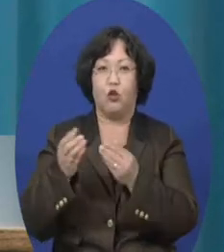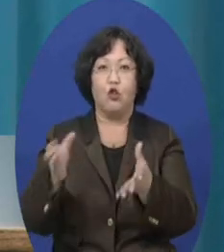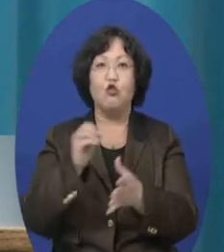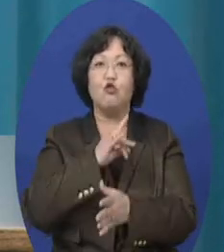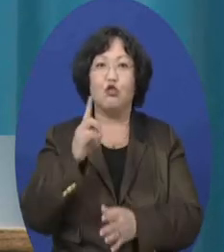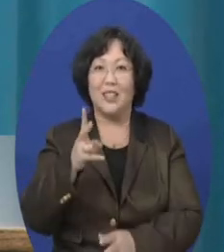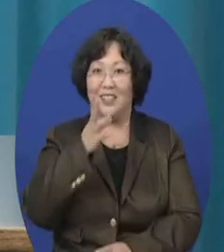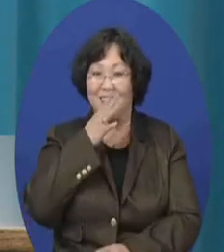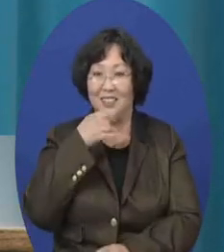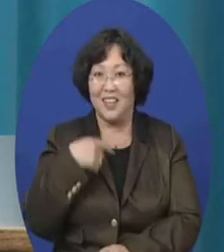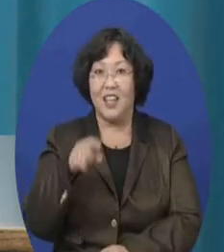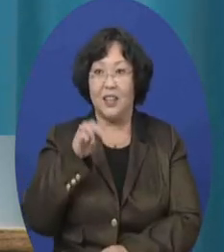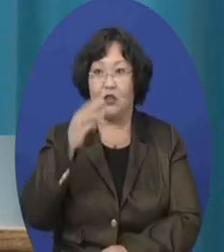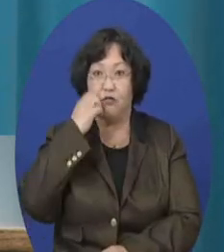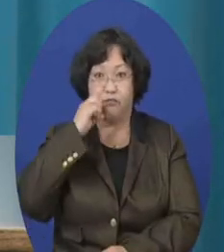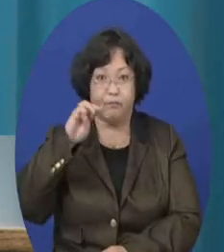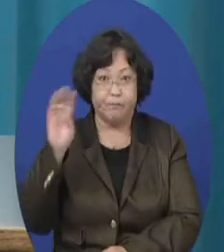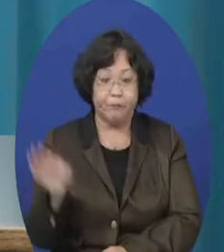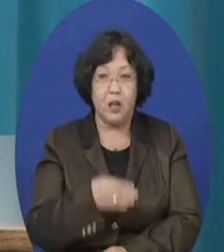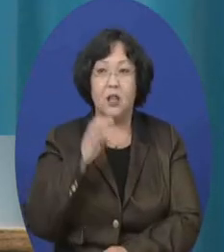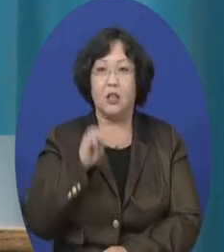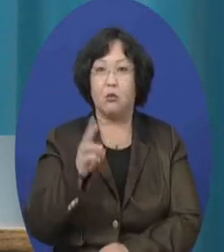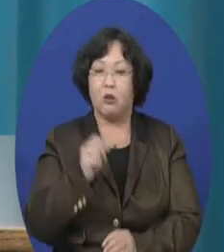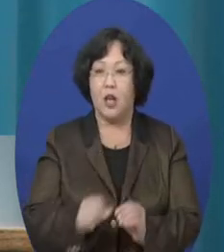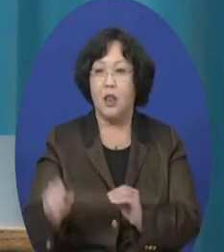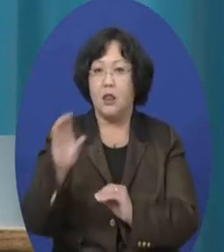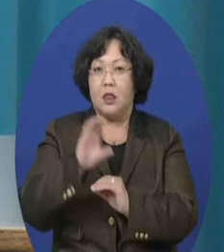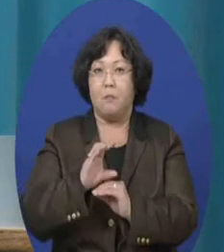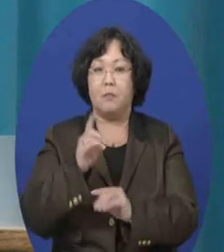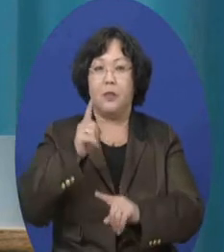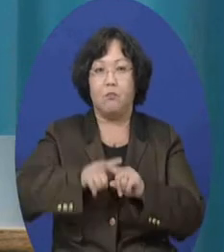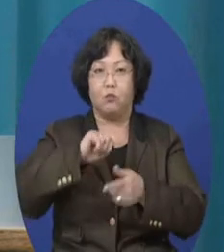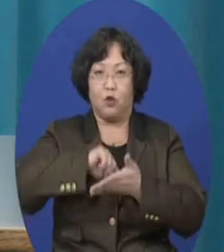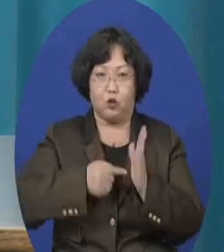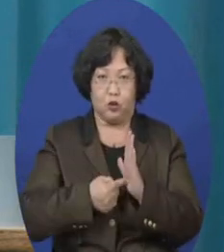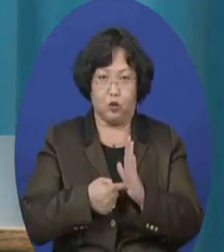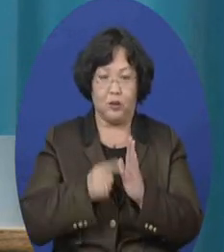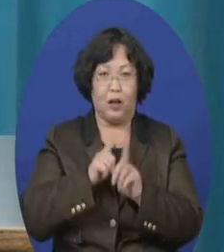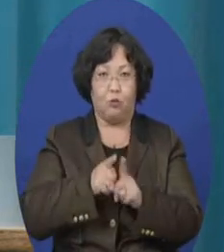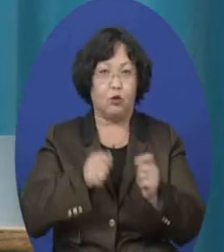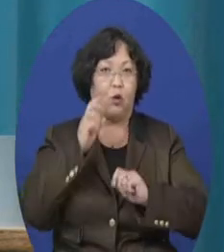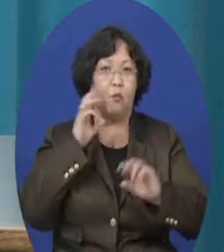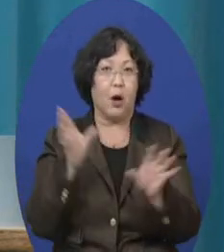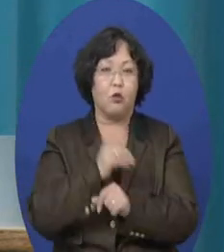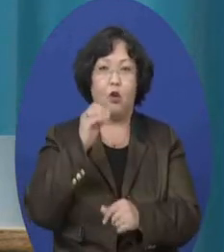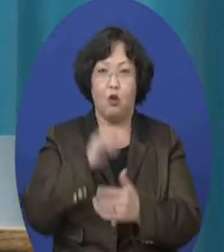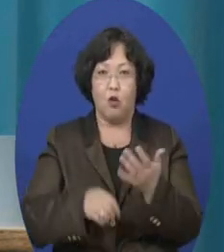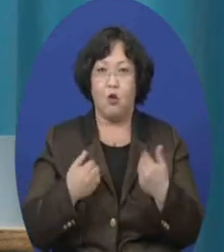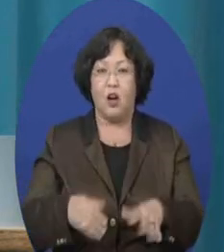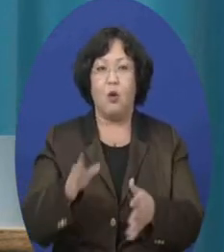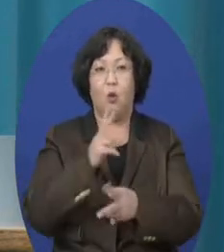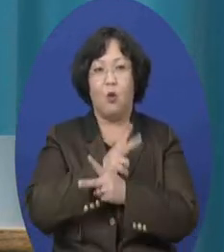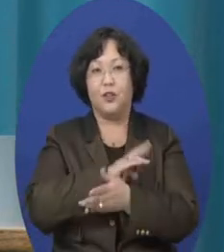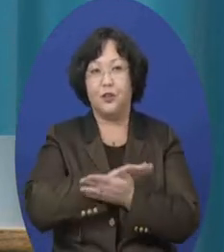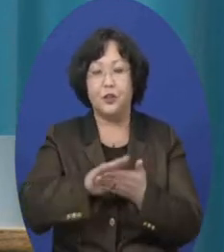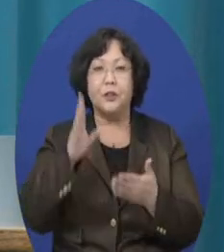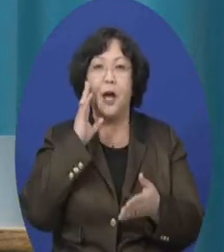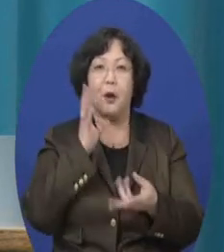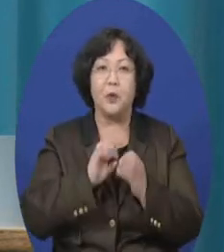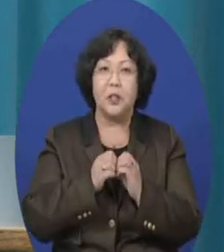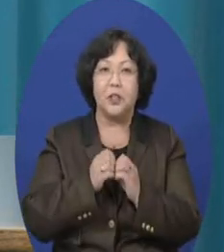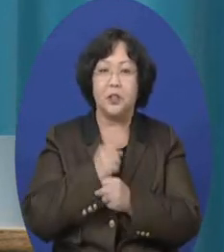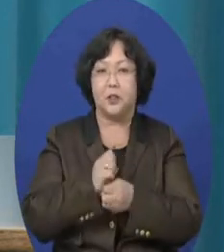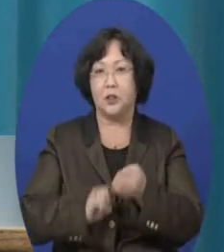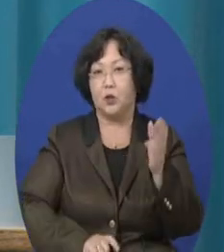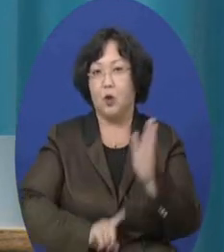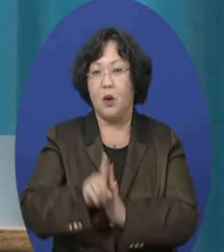тэтгэвэр тогтоолго бол тэтгэврийн хэмжээг бас нэмэгдүүлэн тооцдог болох зэрэг зохицуултуудыг оруулсан. За энэ хуулийн шинжилсэн найруулгын төсөл нь хэрэгжиж эхлэхээс